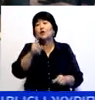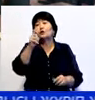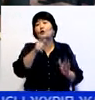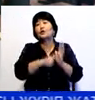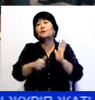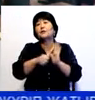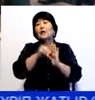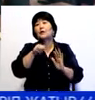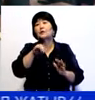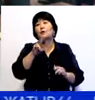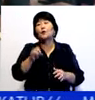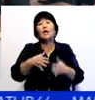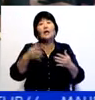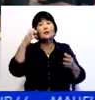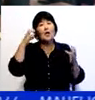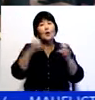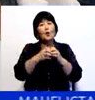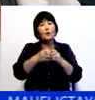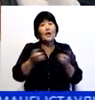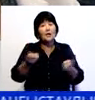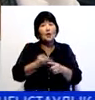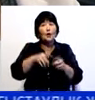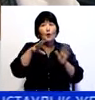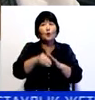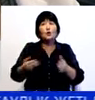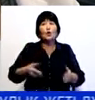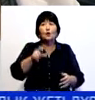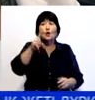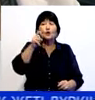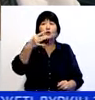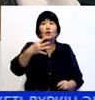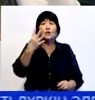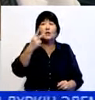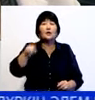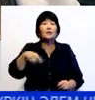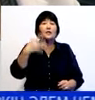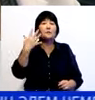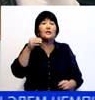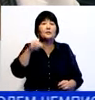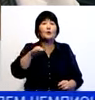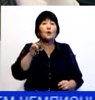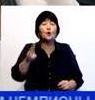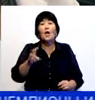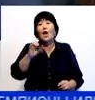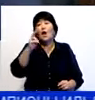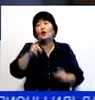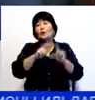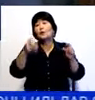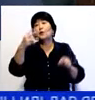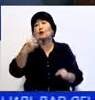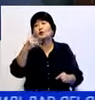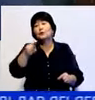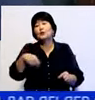176 мың тоннадан астам көмір қажет деді. Оның ішінде тұрғындарға 142,5 мың тонна, әлеуметтік нысандарға